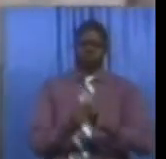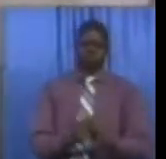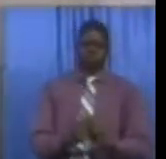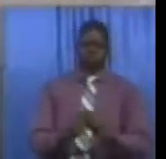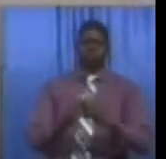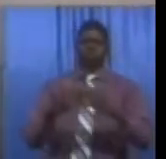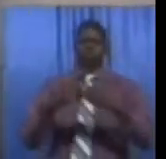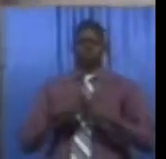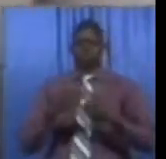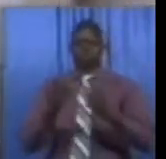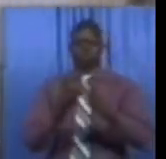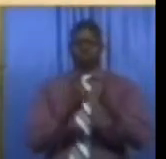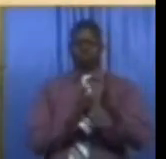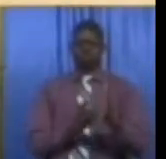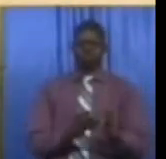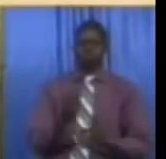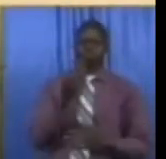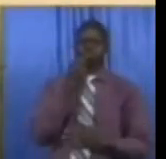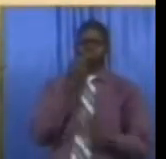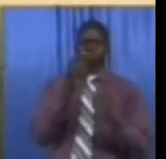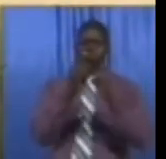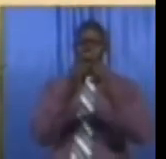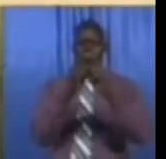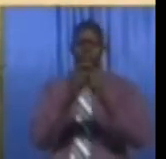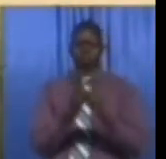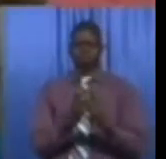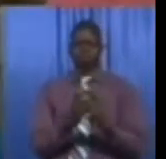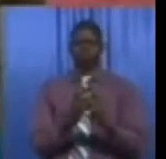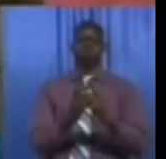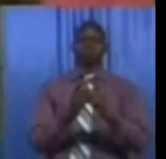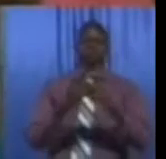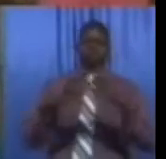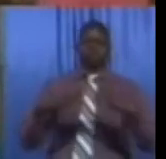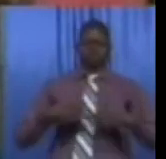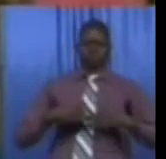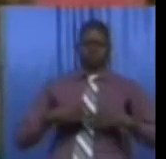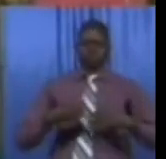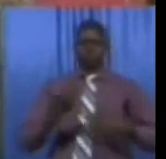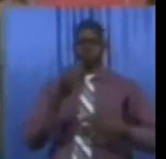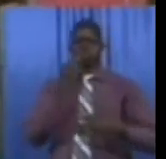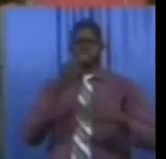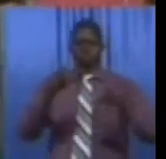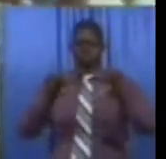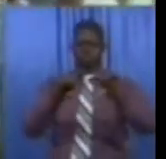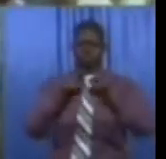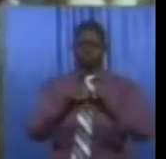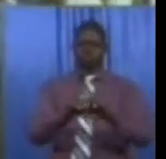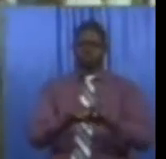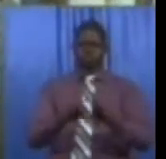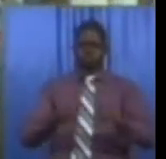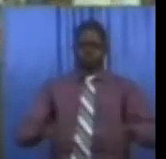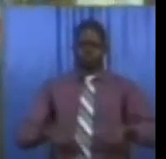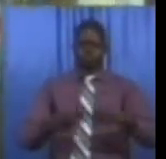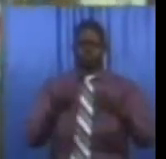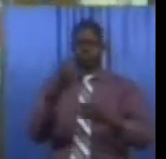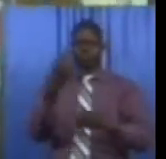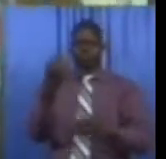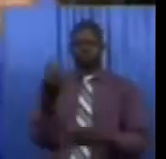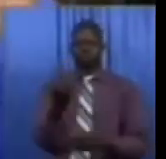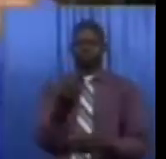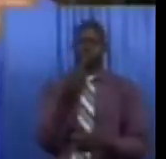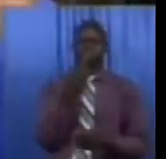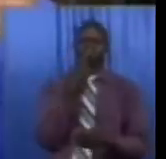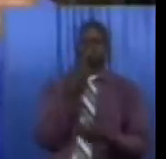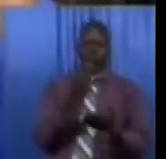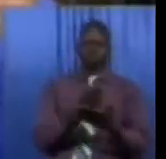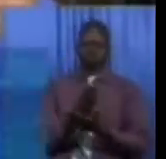eu droit à des vivres, notamment du riz, de la friperie et un repas communautaire. On donne un seul repas par jour et ce n'est pas tous les